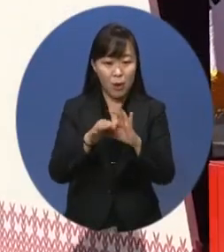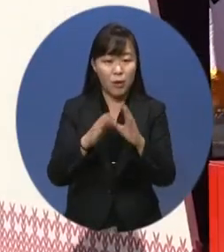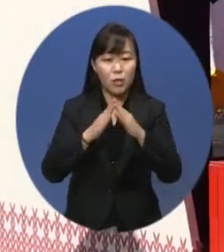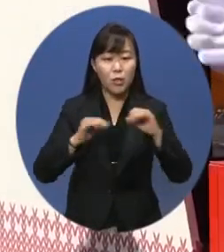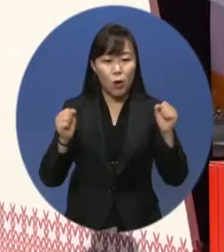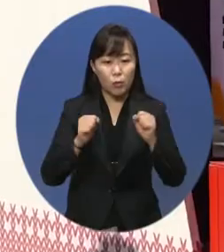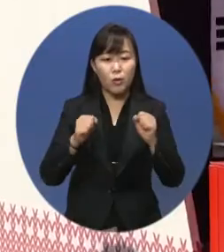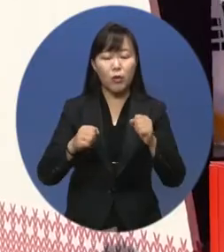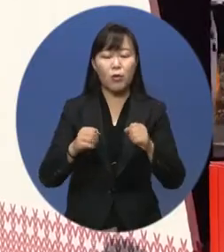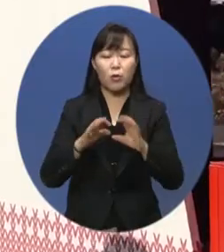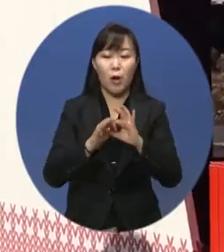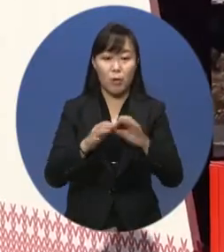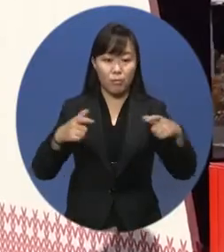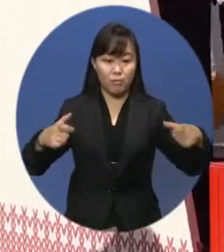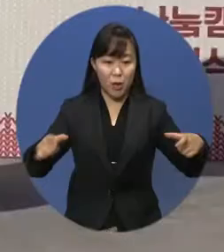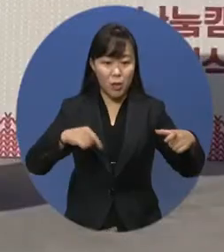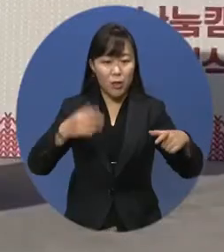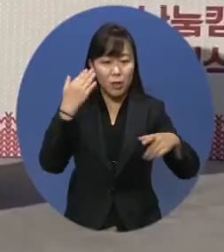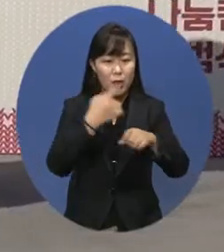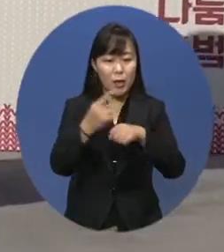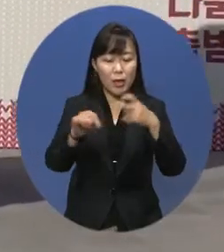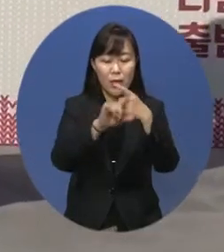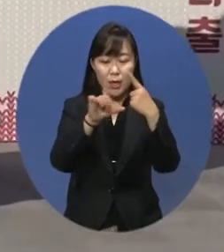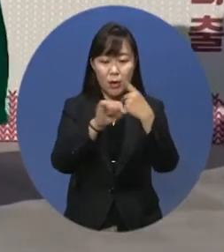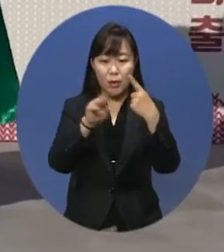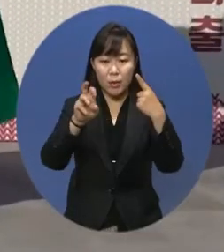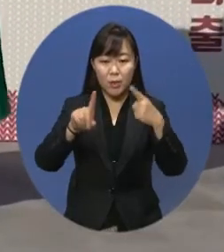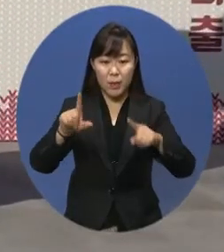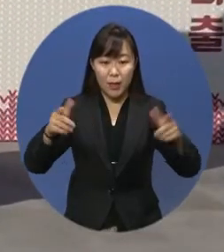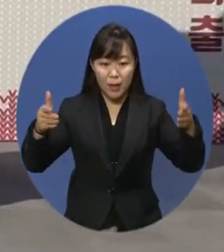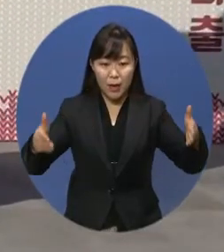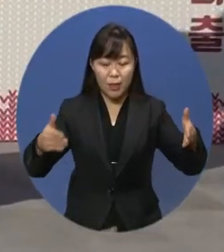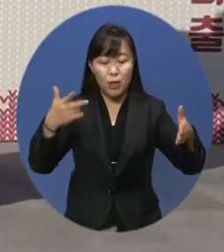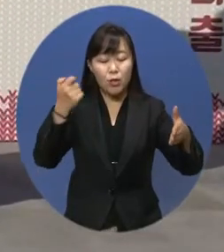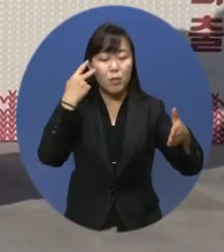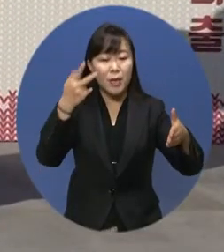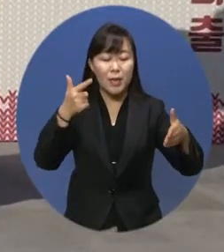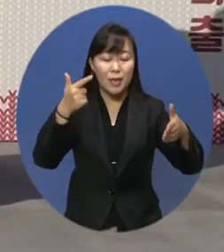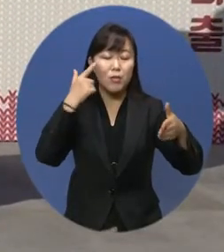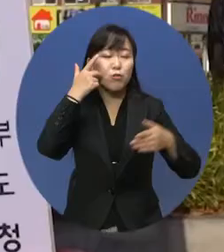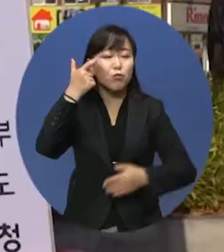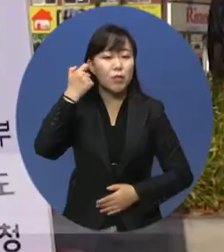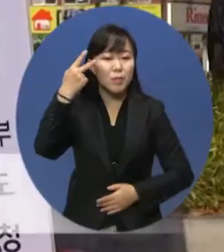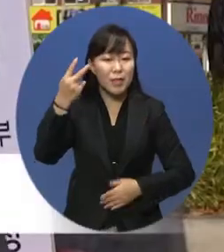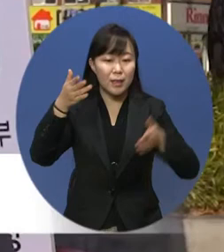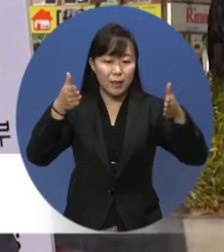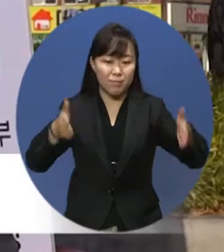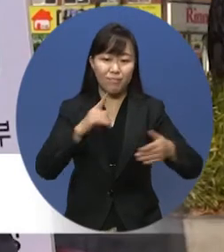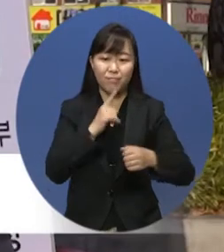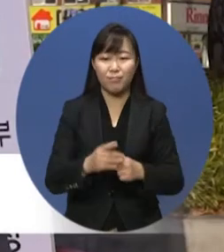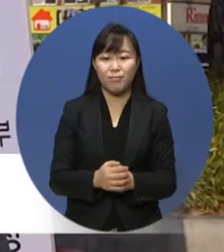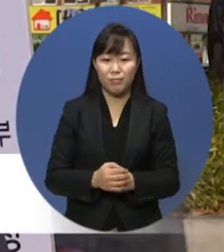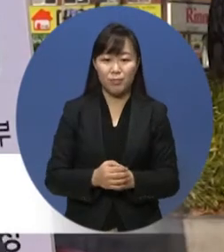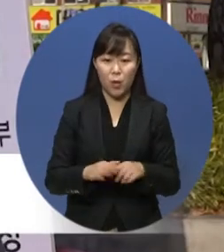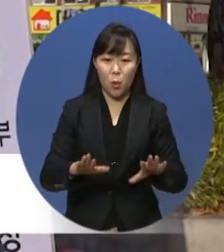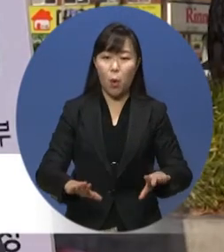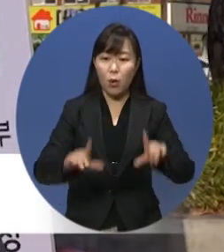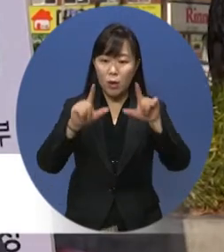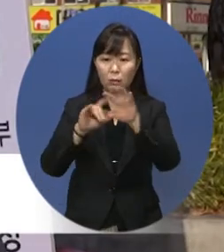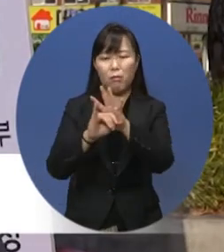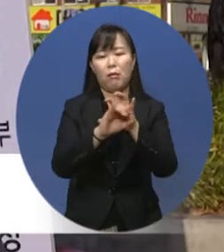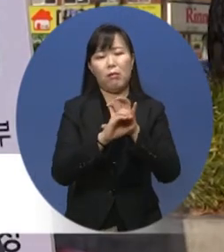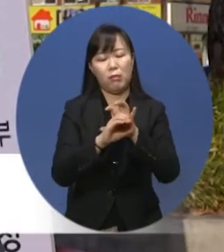전북사회복지공동모금회는 내년 1월 31일까지 62일간 성금 모금에 돌입한다고 밝혔습니다. 올해는